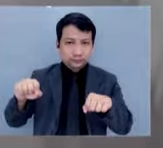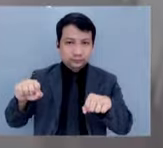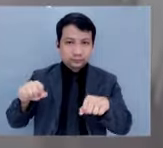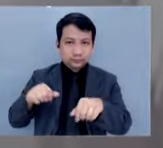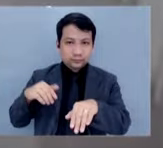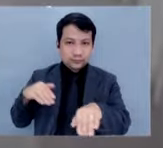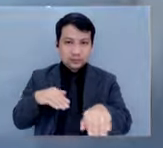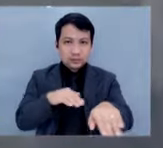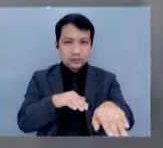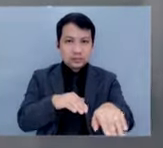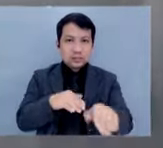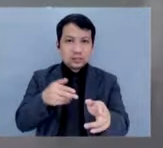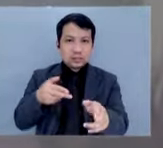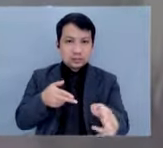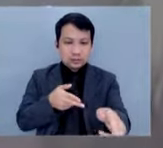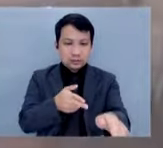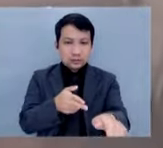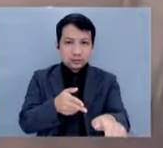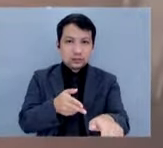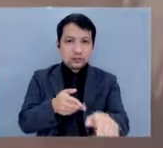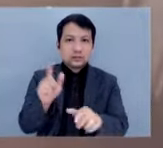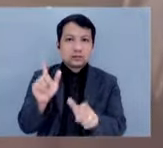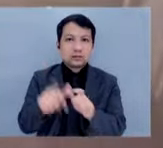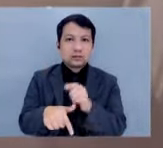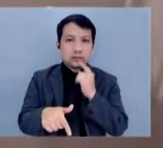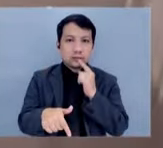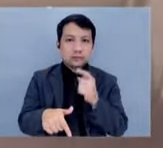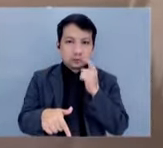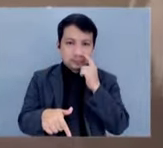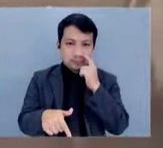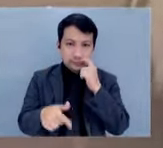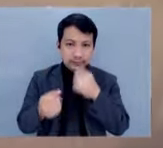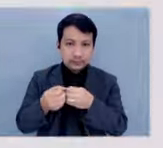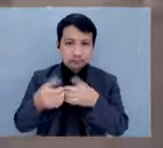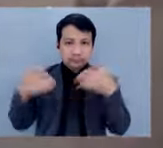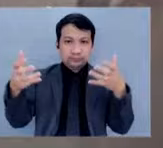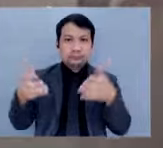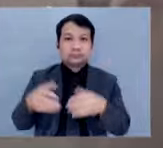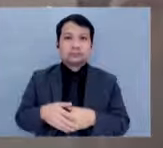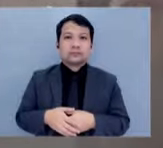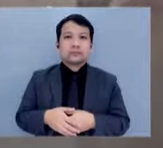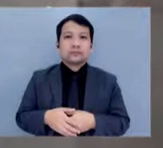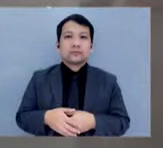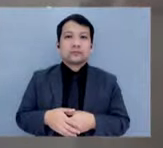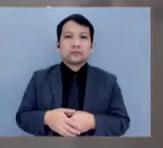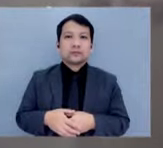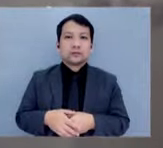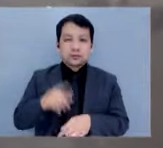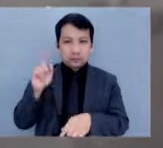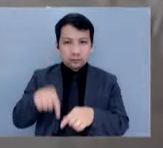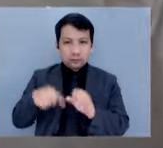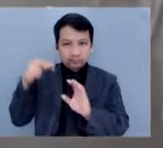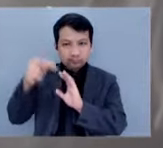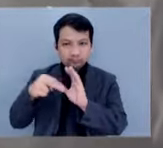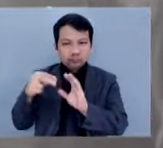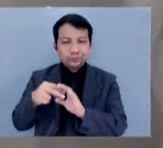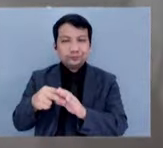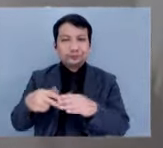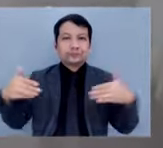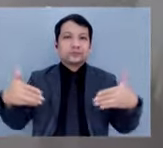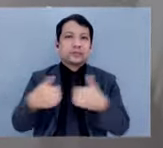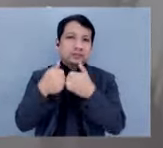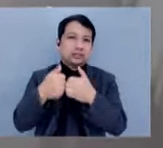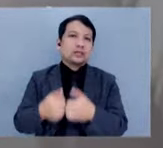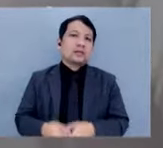ang isang motorsiklo. Ilang saglit pa, biglang nagliwanag. Hindi nakita sa video pero nagkarambola na pala